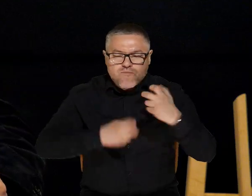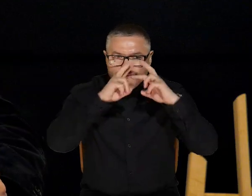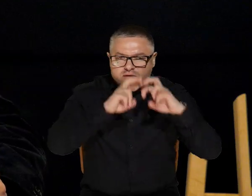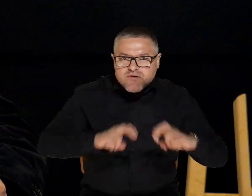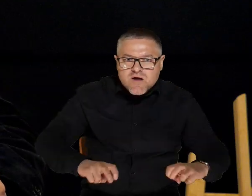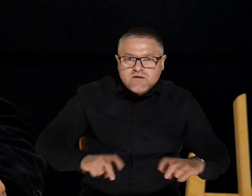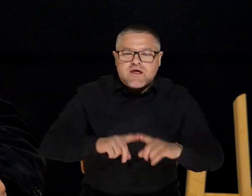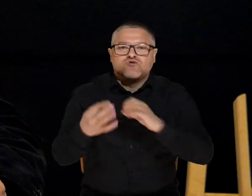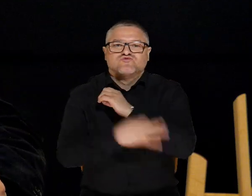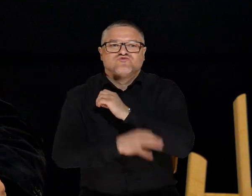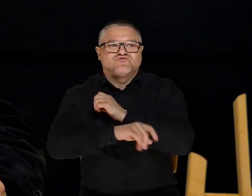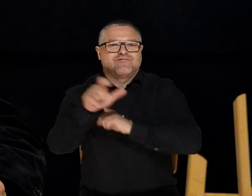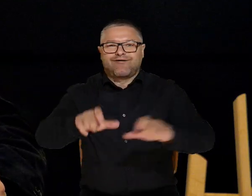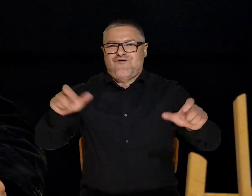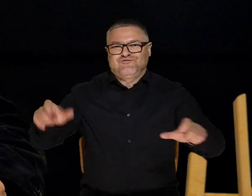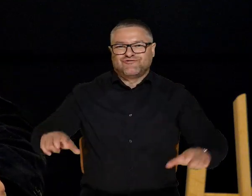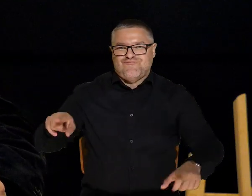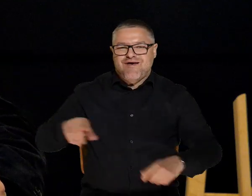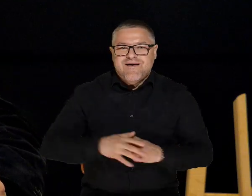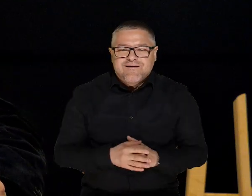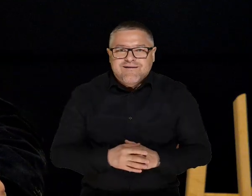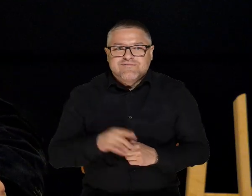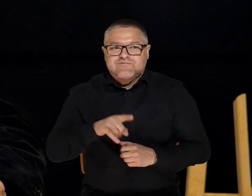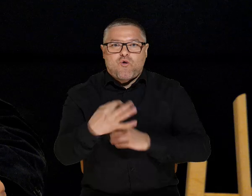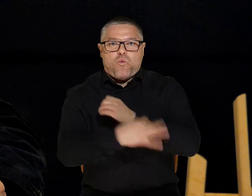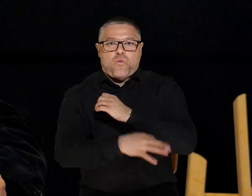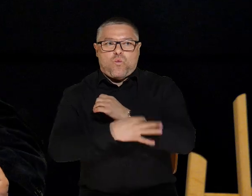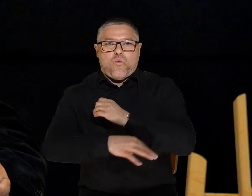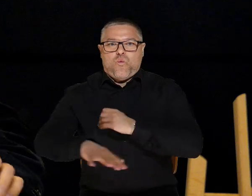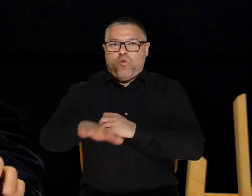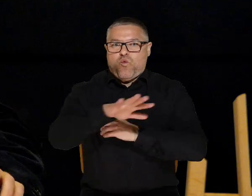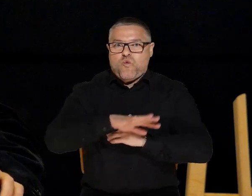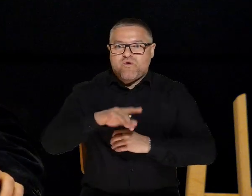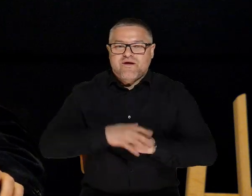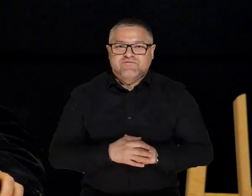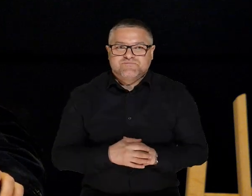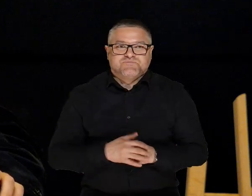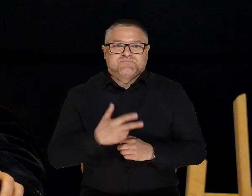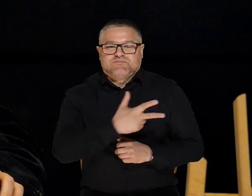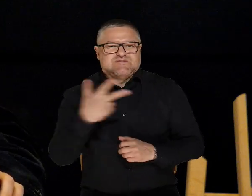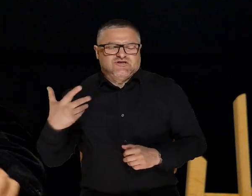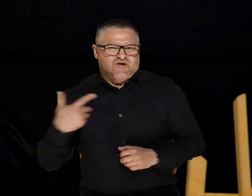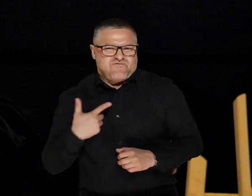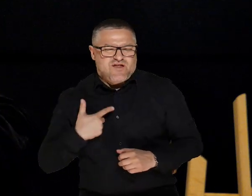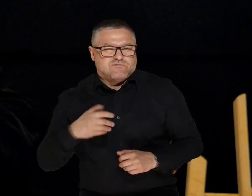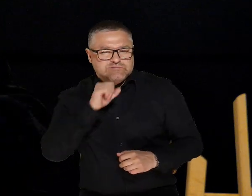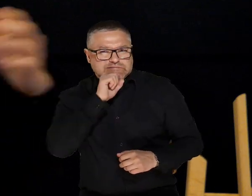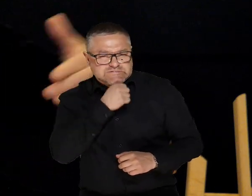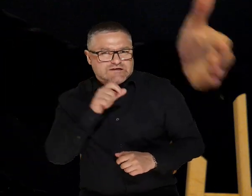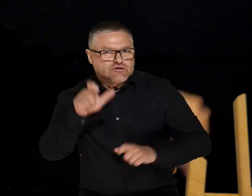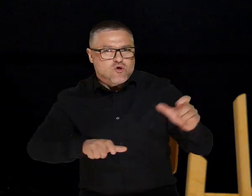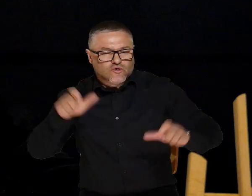na studentach tych uniwersytetów, jak się nazywa, Uniwersytet Trzeciego Wieku, tak, takich